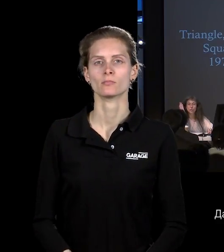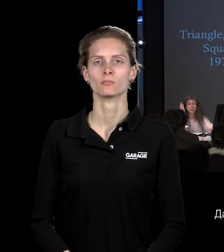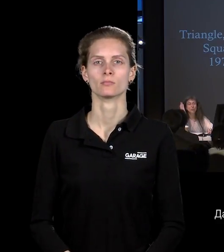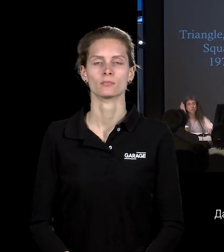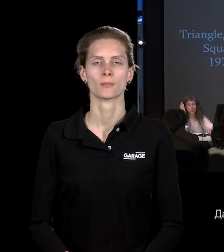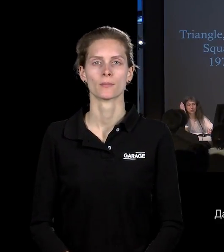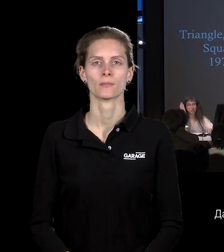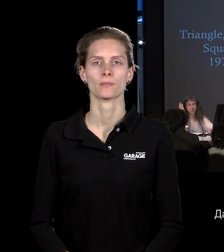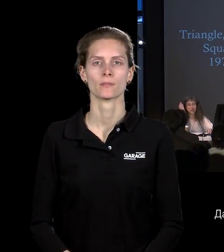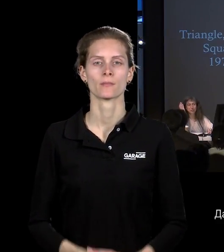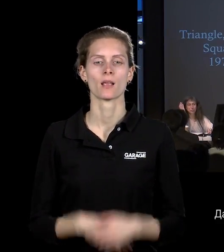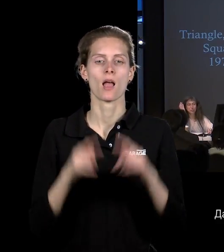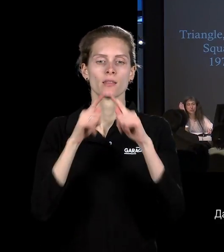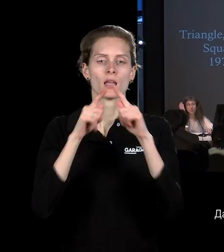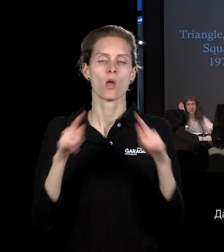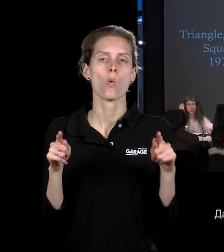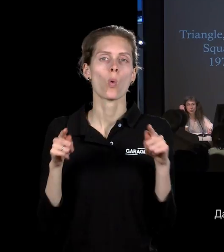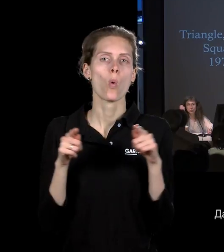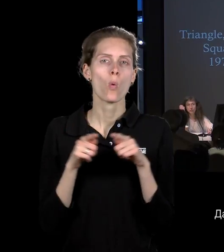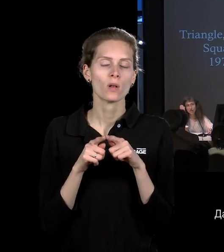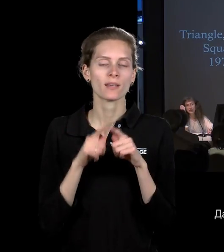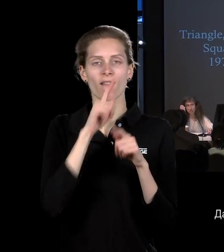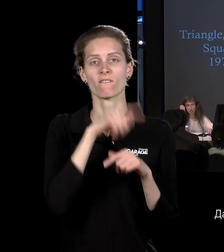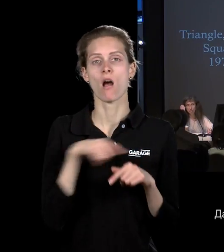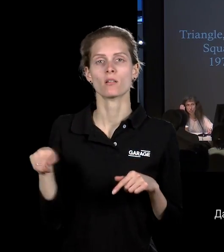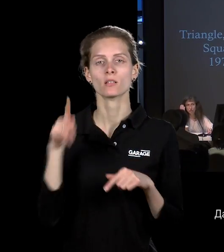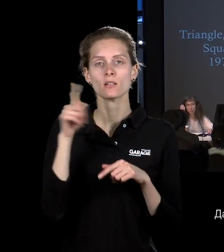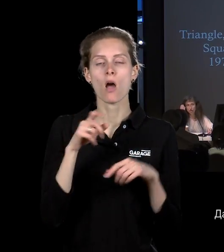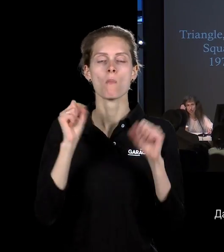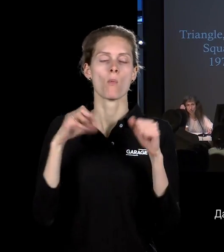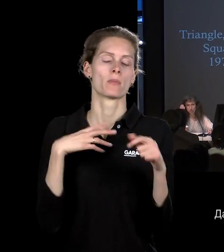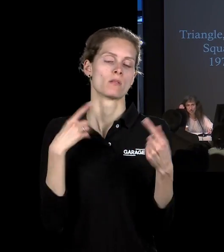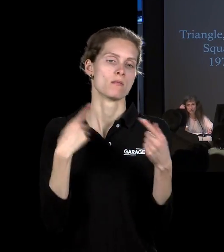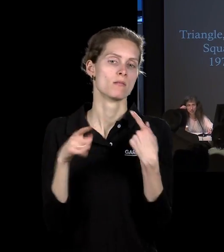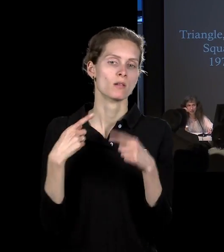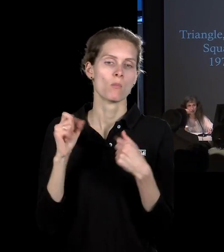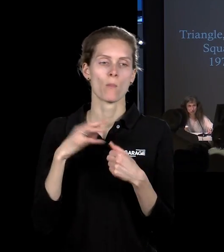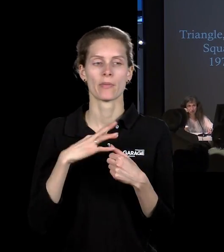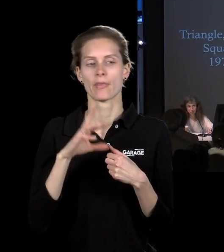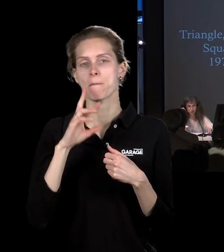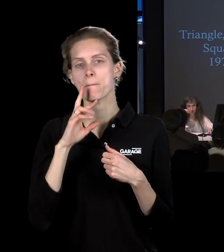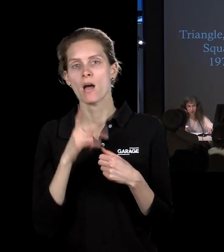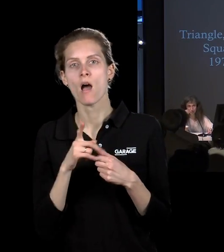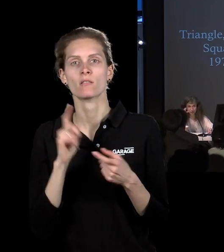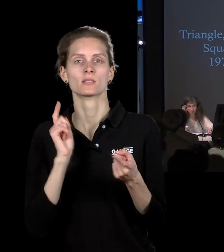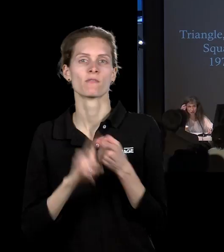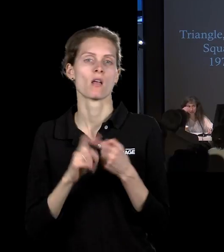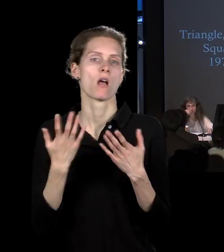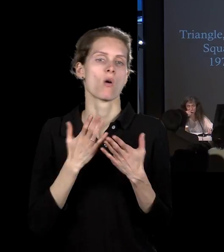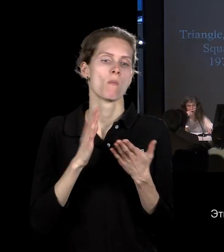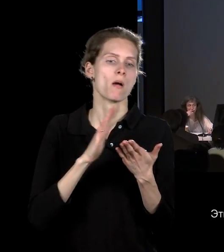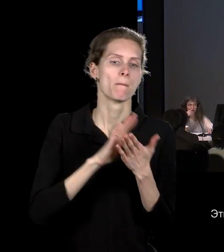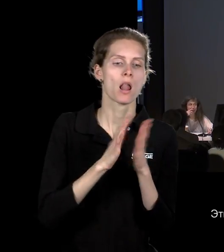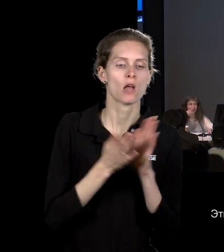что даже треугольник может, равнобедренный треугольник и квадрат могут быть разными, могут быть неправильными в зависимости от того, в каком положении находится этот